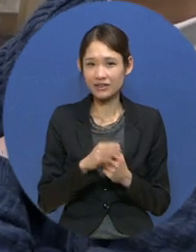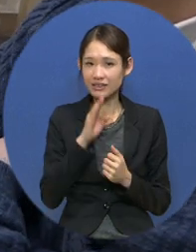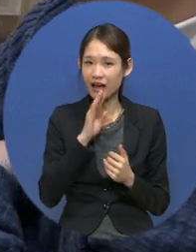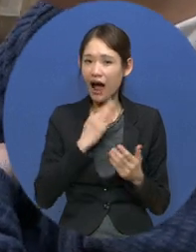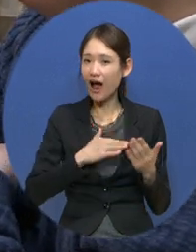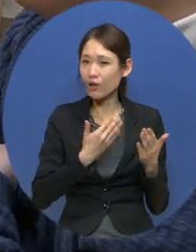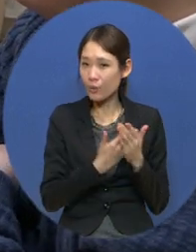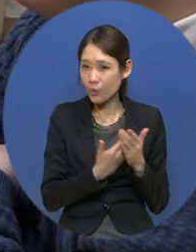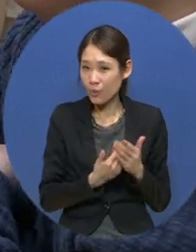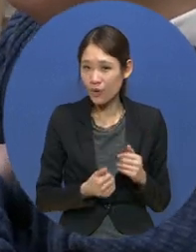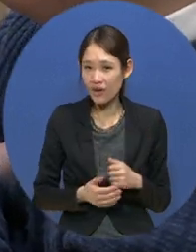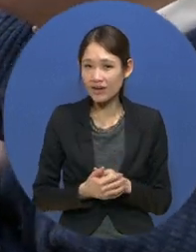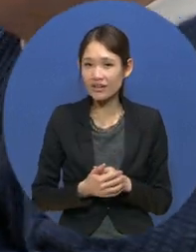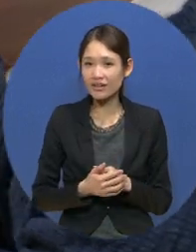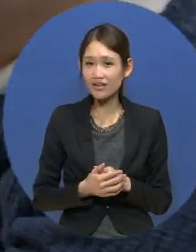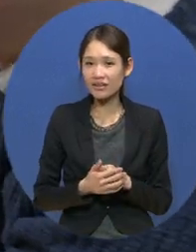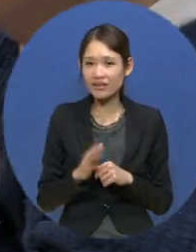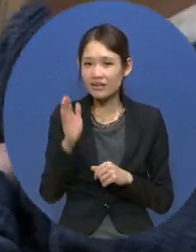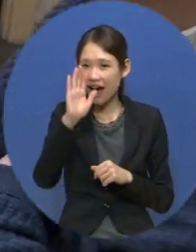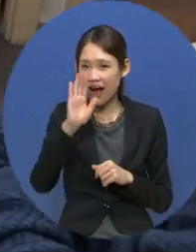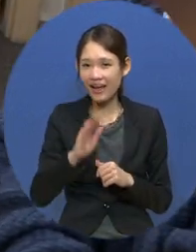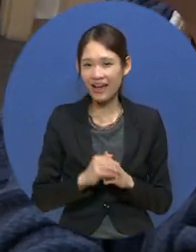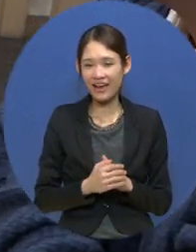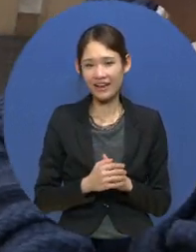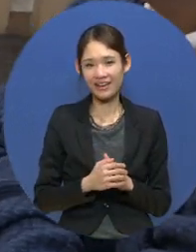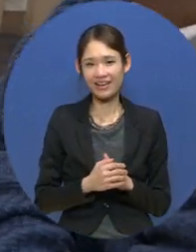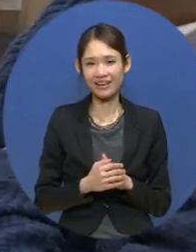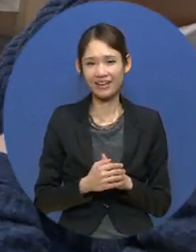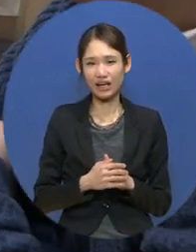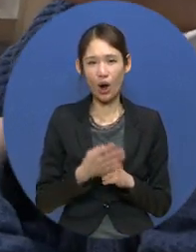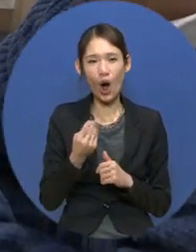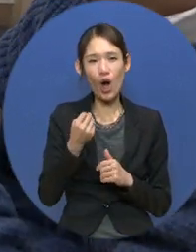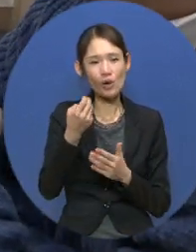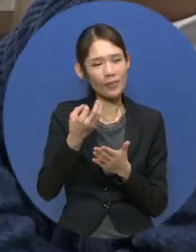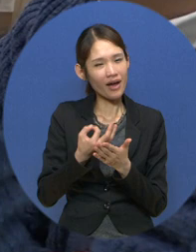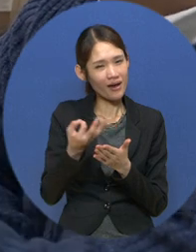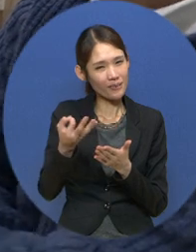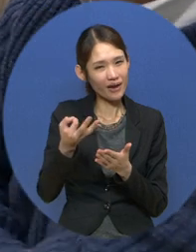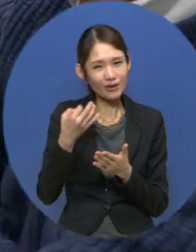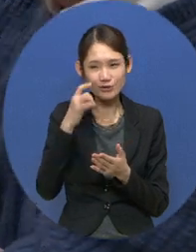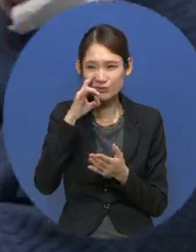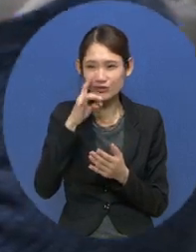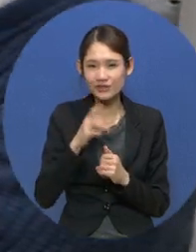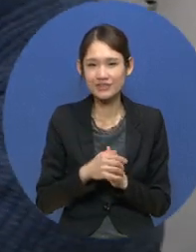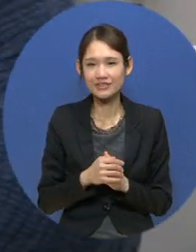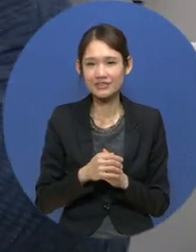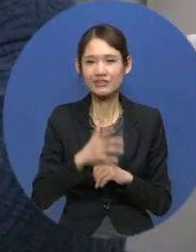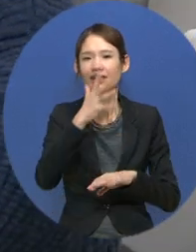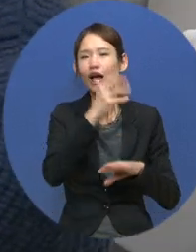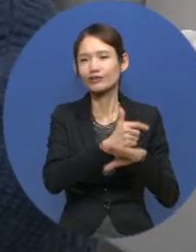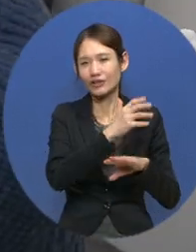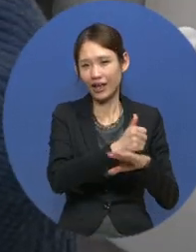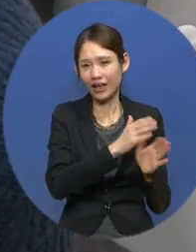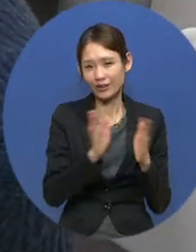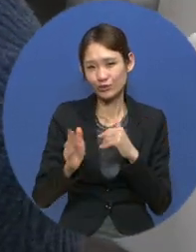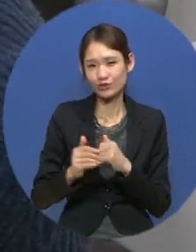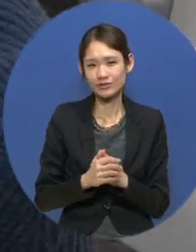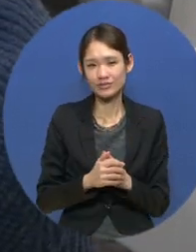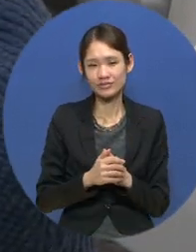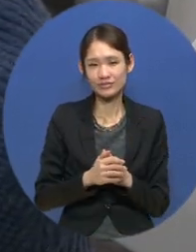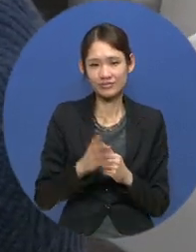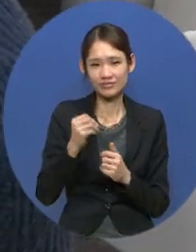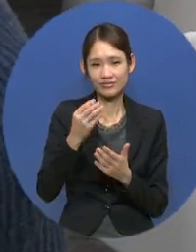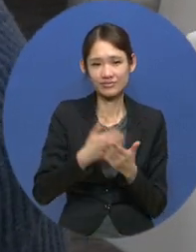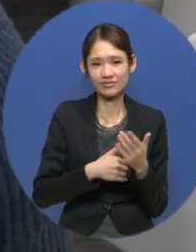1자로 알려줘. 아니요. 아, 아니야. 얼마 받는지 궁금해. 얼마 받는지. 내가. 희강이가 얼마 받을까?